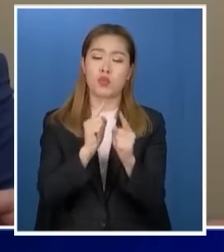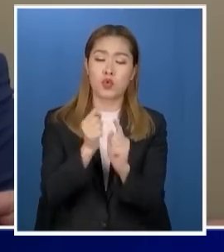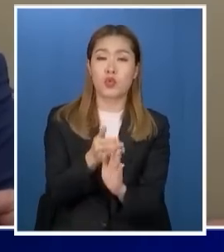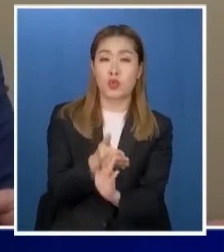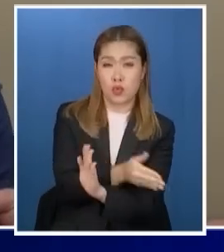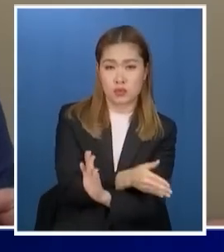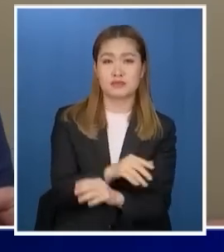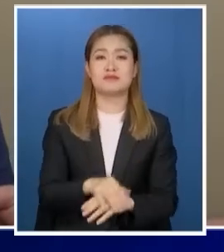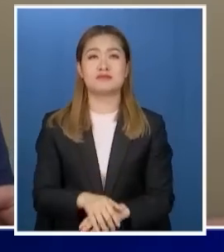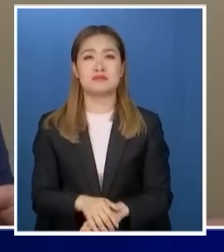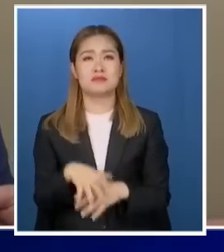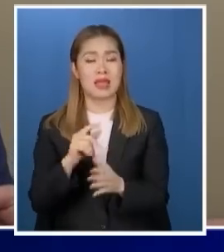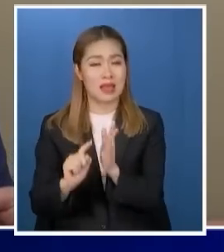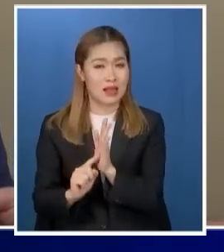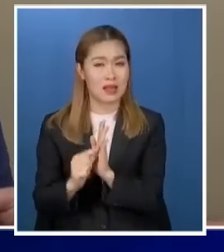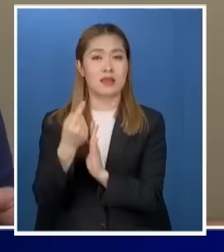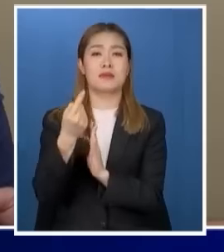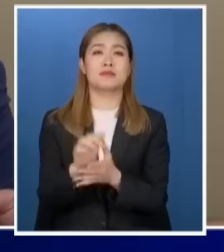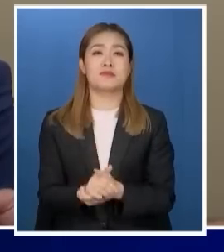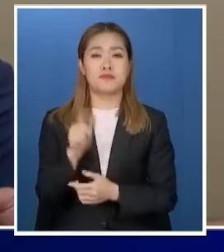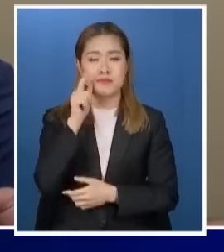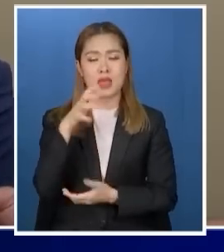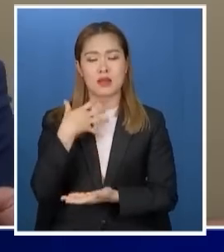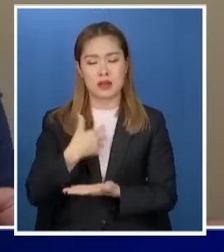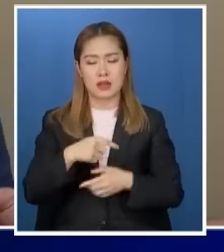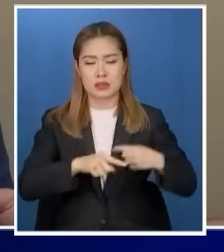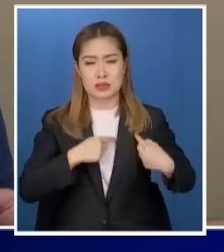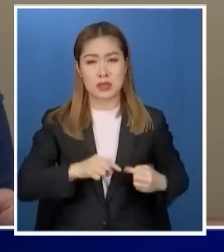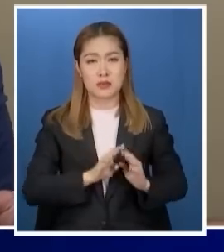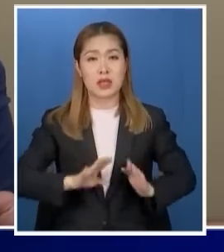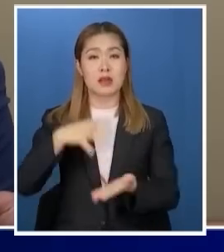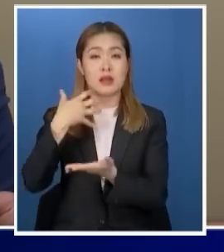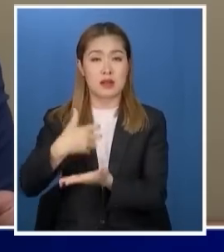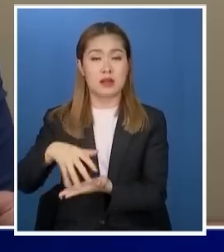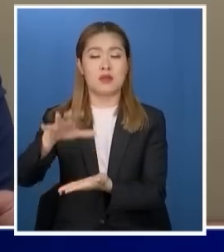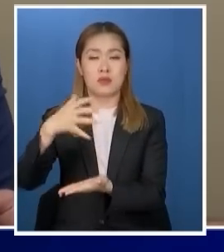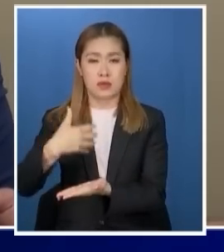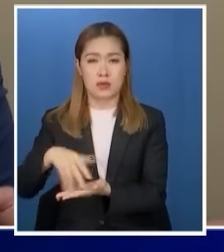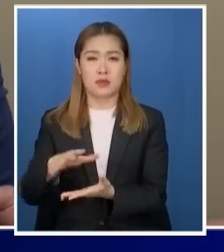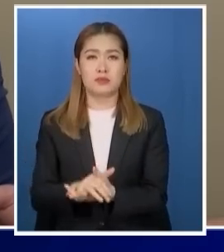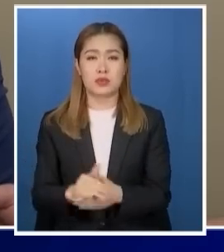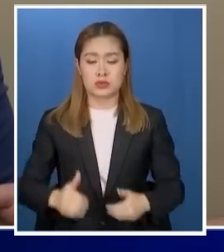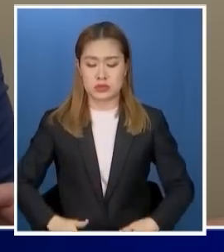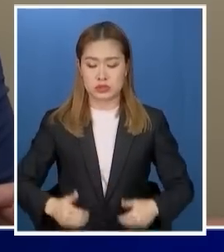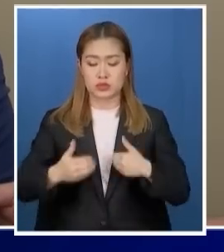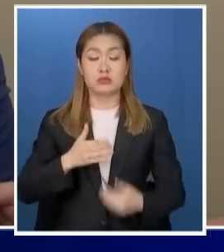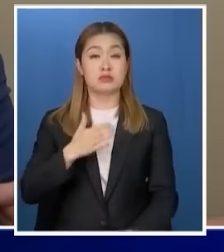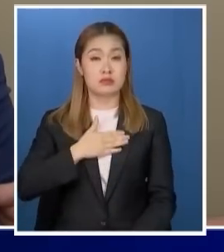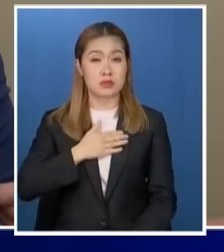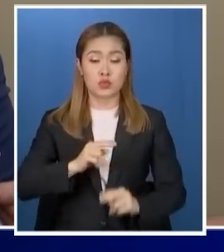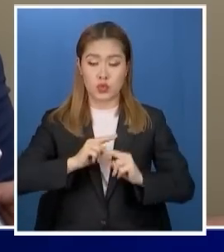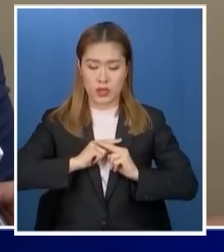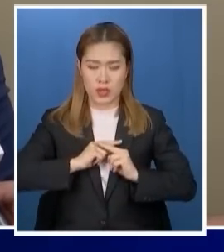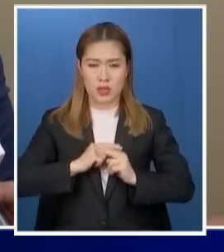หน้านี้เลยฮะแล้วก็แรกๆเลยโดยแม่เนี่ยก็มีการบอกเหมือนกันแล้วก็ให้สัมภาษณ์เอาไว้พูดถึงชีวิตว่าตัวเ